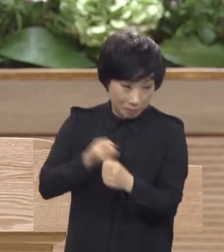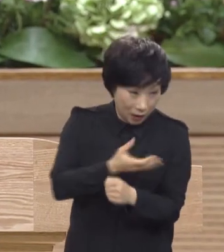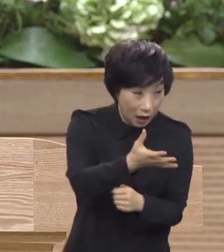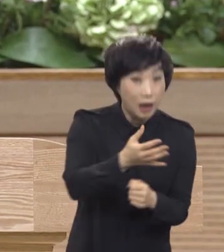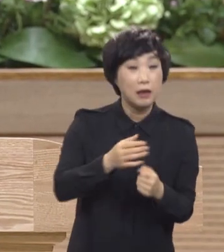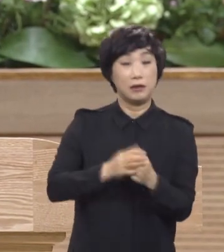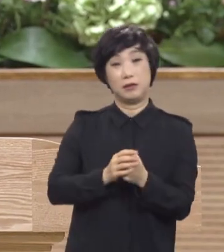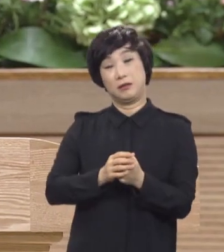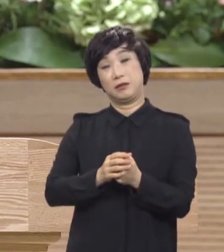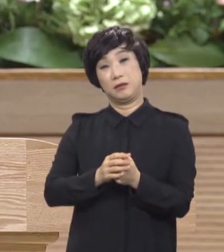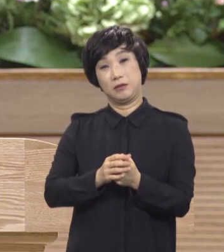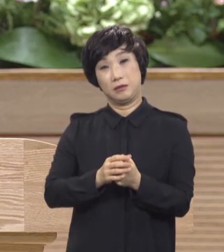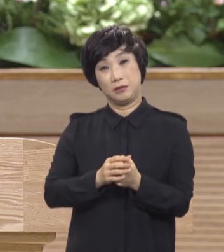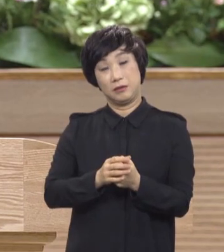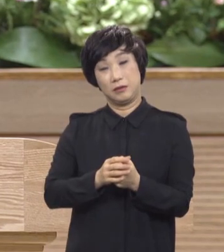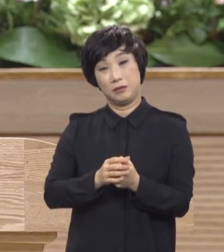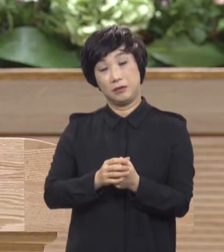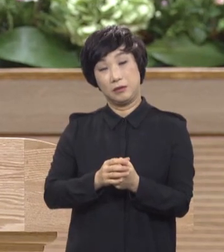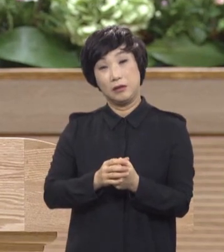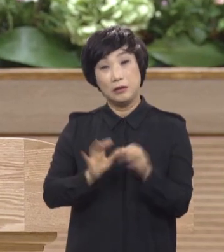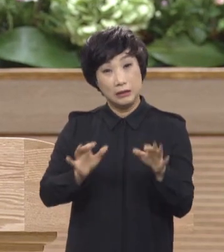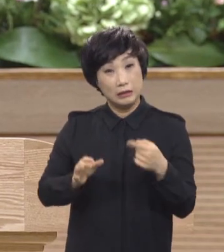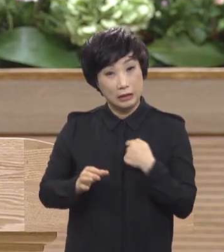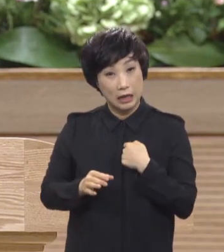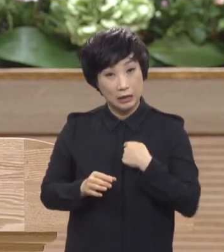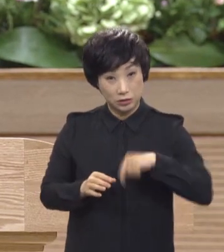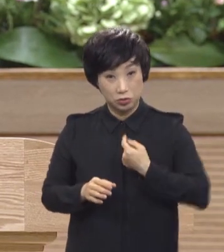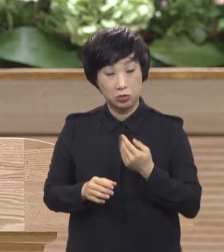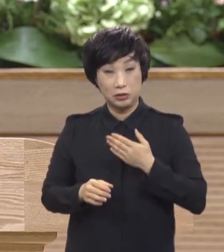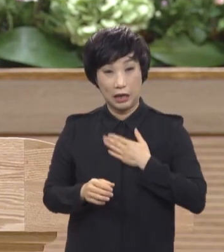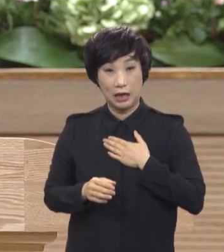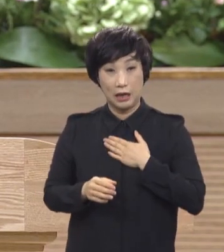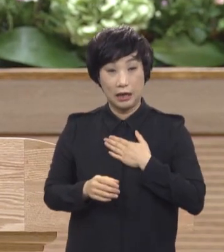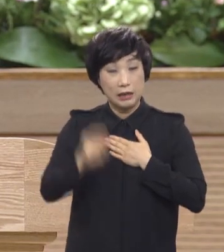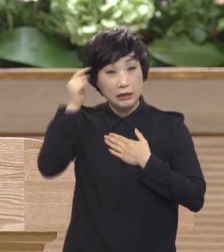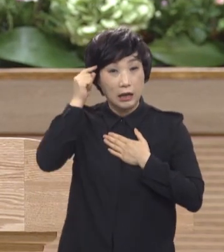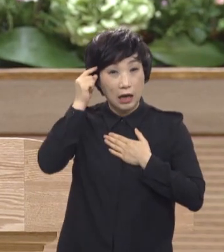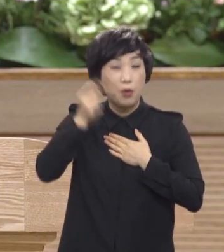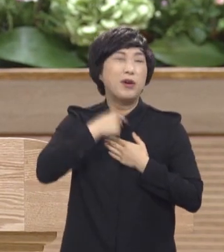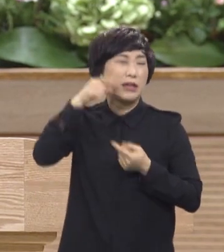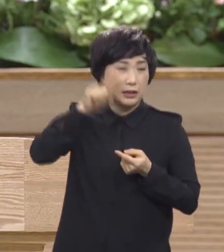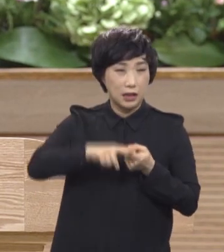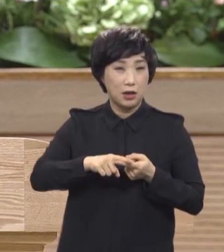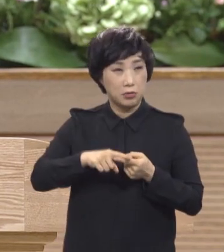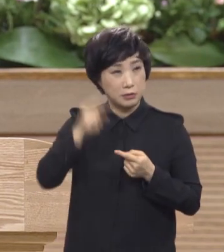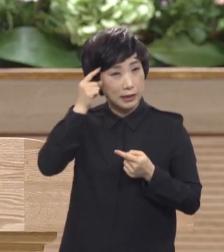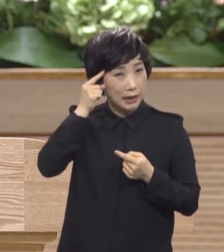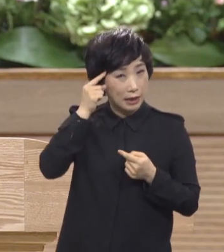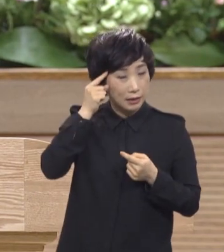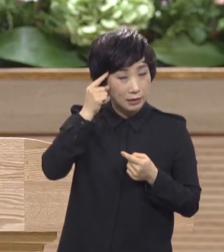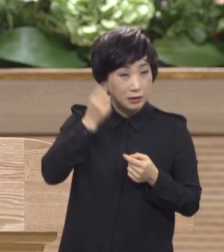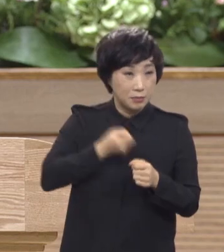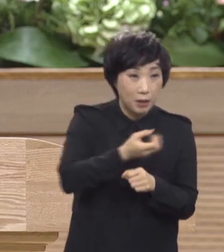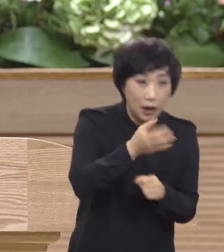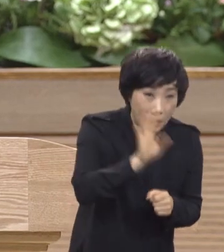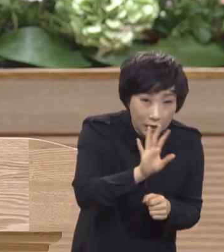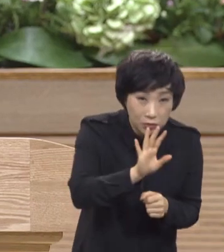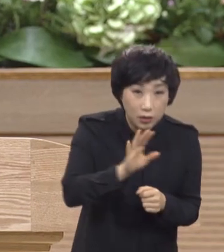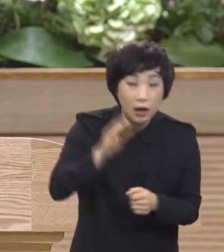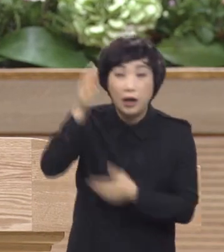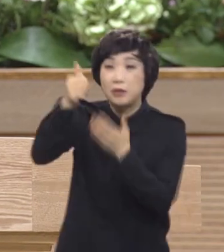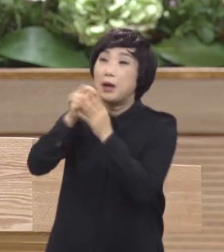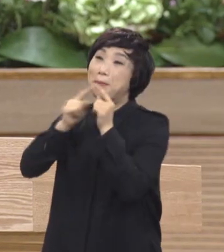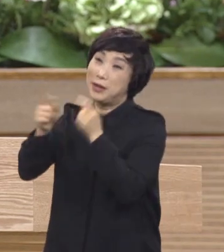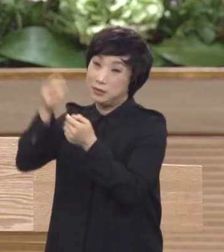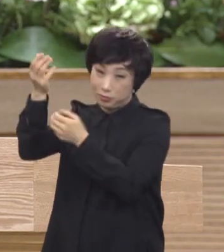네가 스스로 네 혓바닥이라서 네 생각대로 말하지마 하나님이 말씀하시는